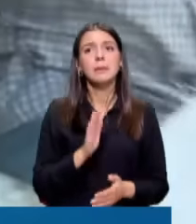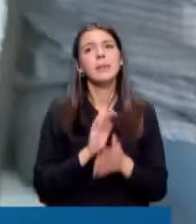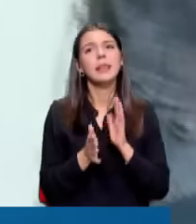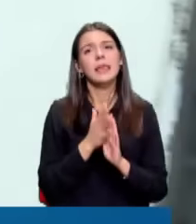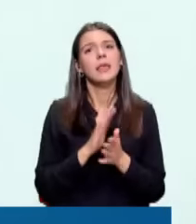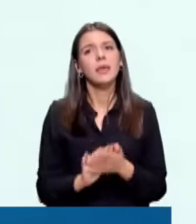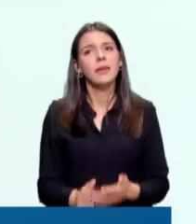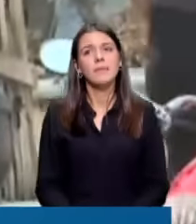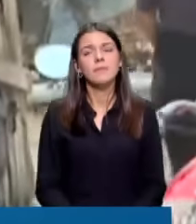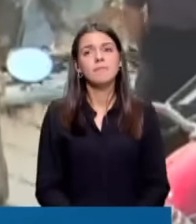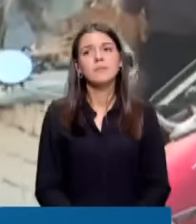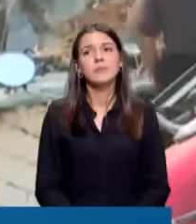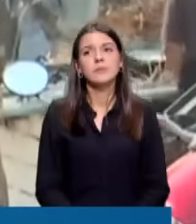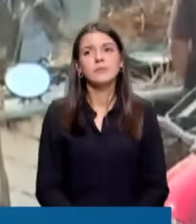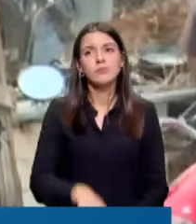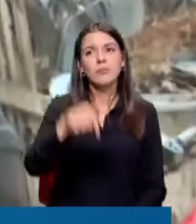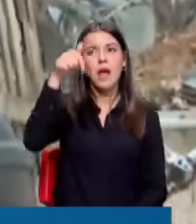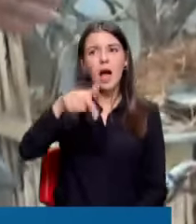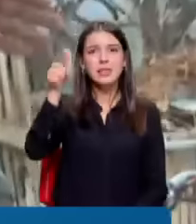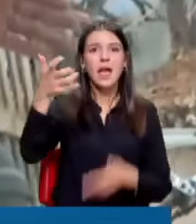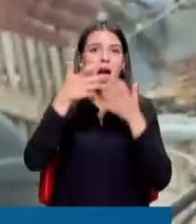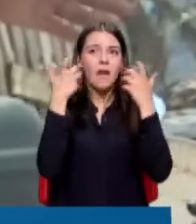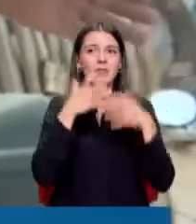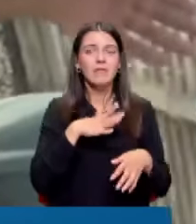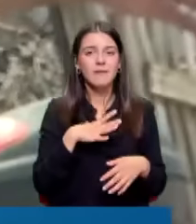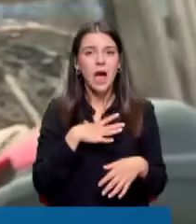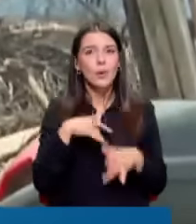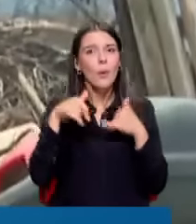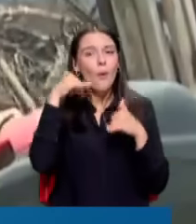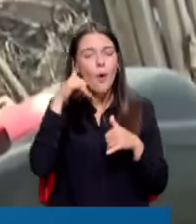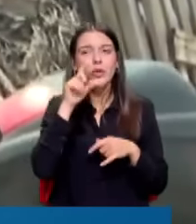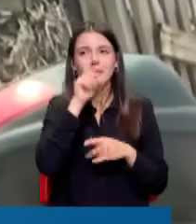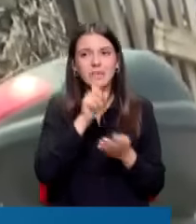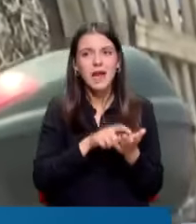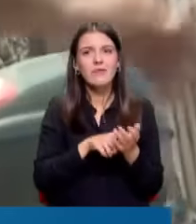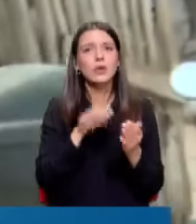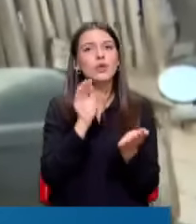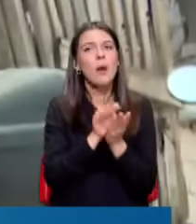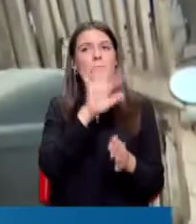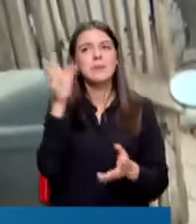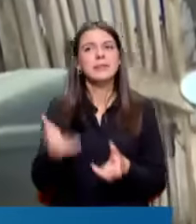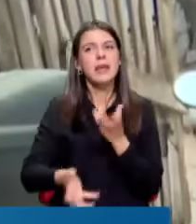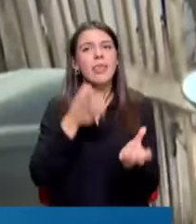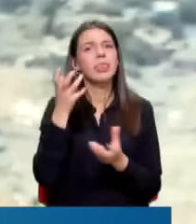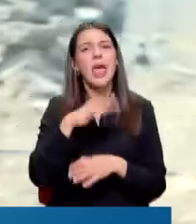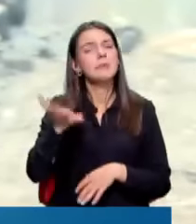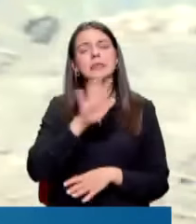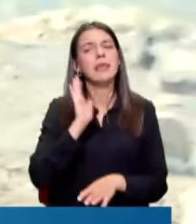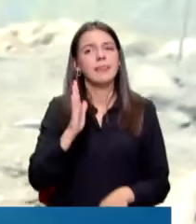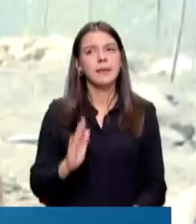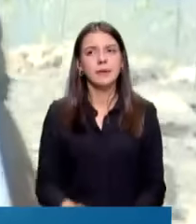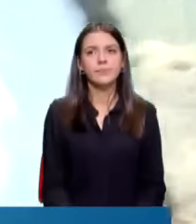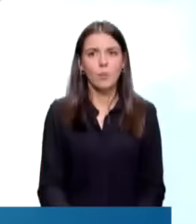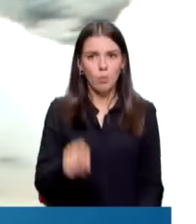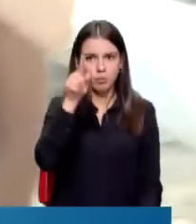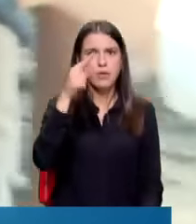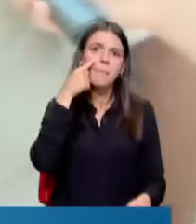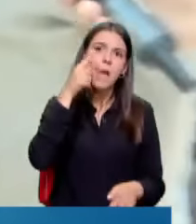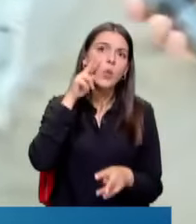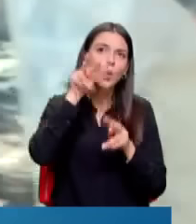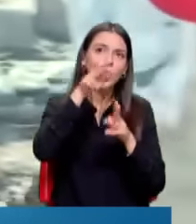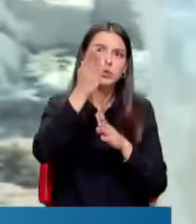Bitmiş. Alt tarafta hayvanlarım var benim. Koyunlar yandı, tavuklar yandı, köpekler yandı. Hepsi yandı. İşte burasını da bak